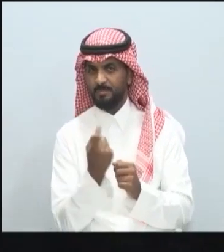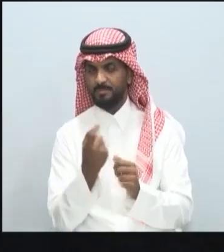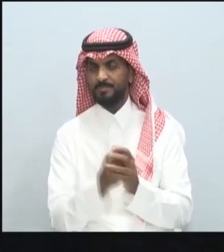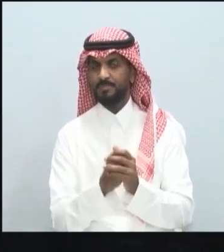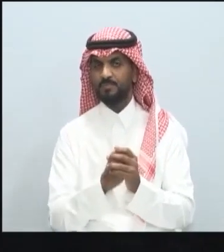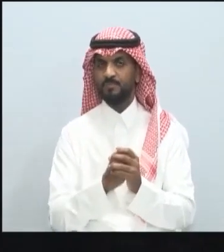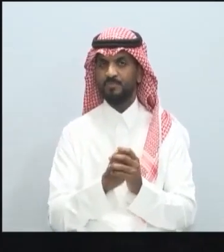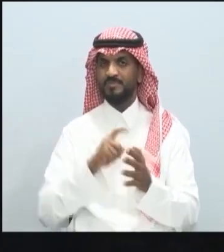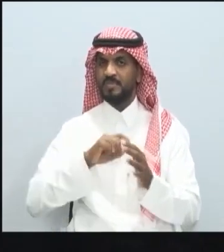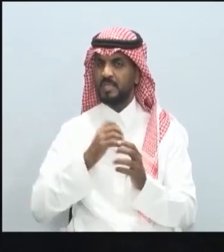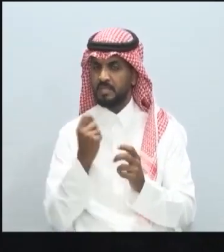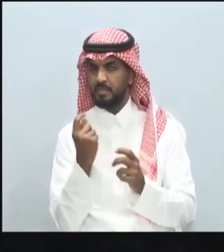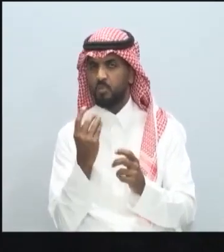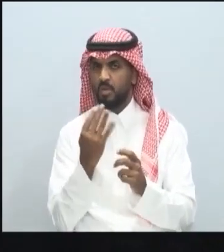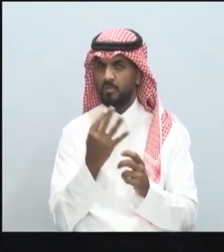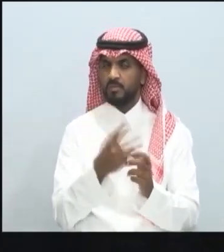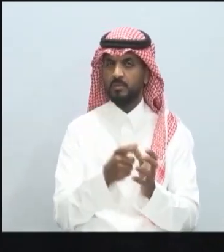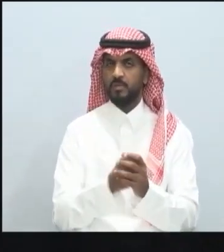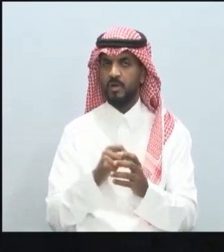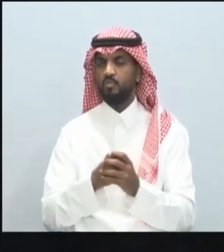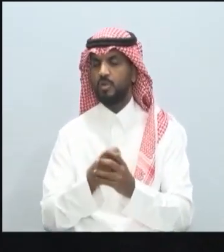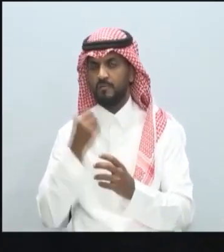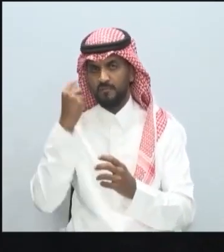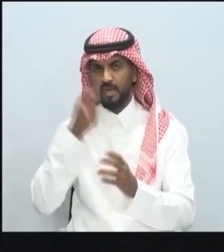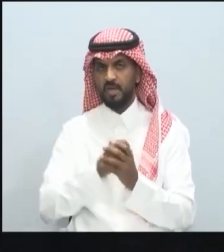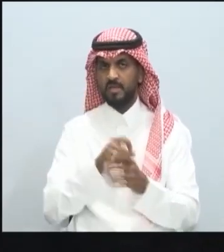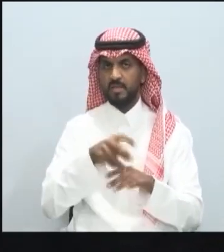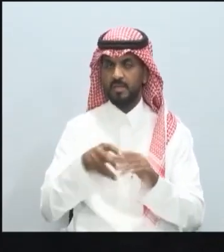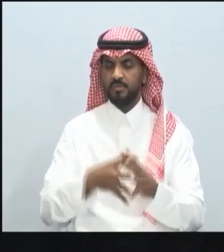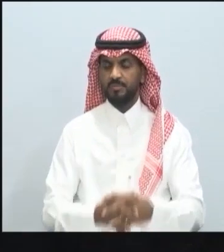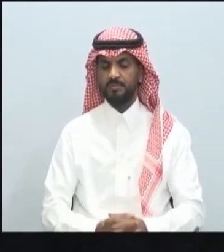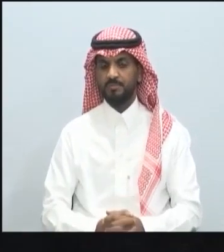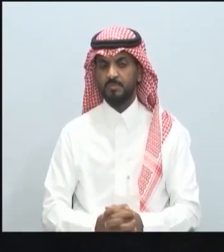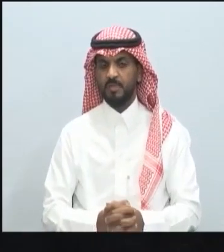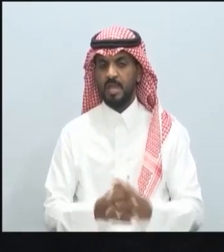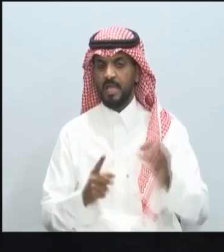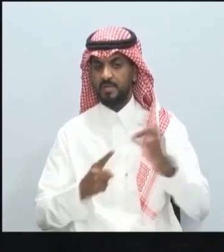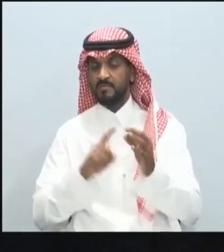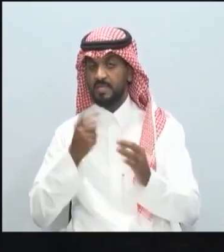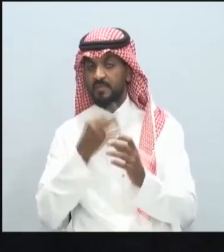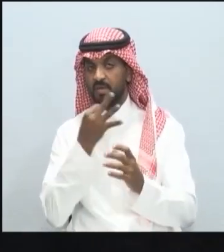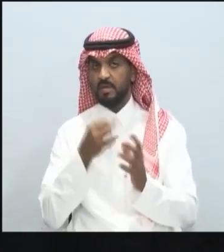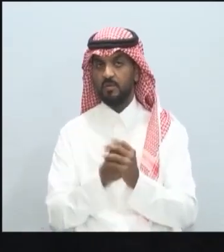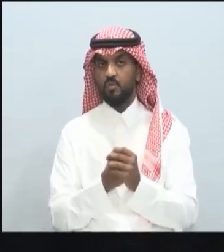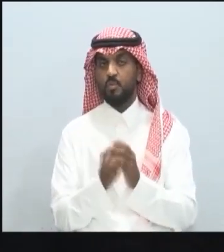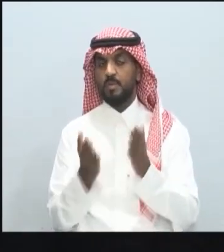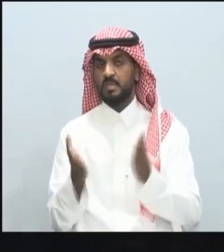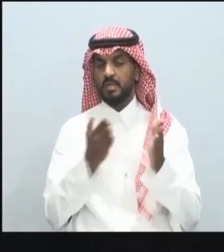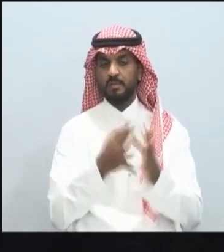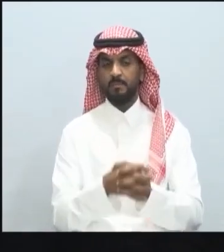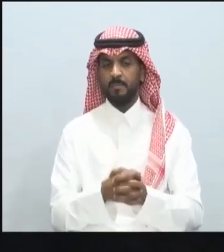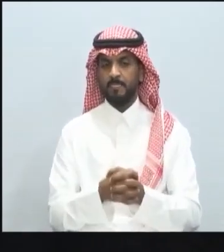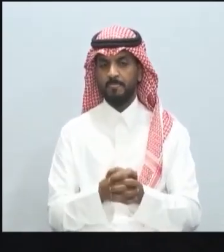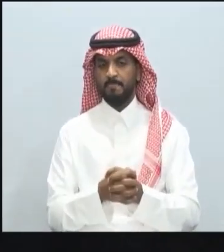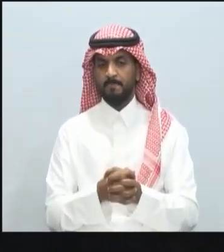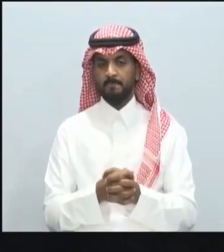ترتب ذلك تكتب فكره الرئيسه ثم بعض الافكار الثانويه وهذا هو الهدف تكون سريعا في القراءه ثم بعد ذلك لا